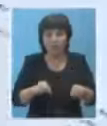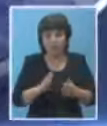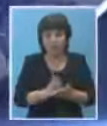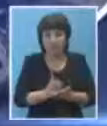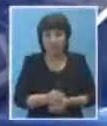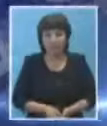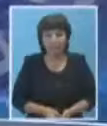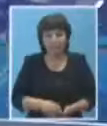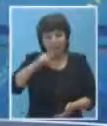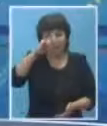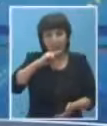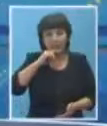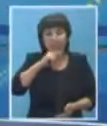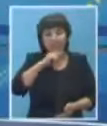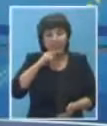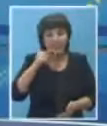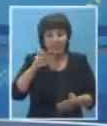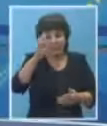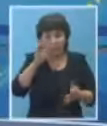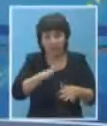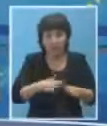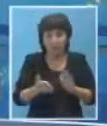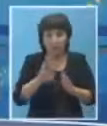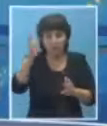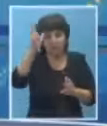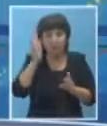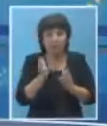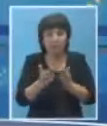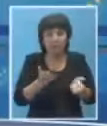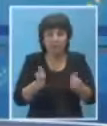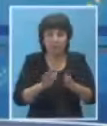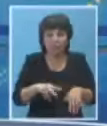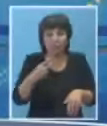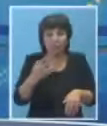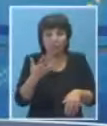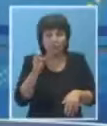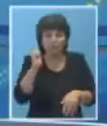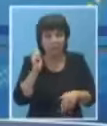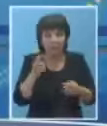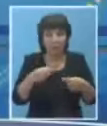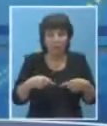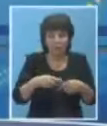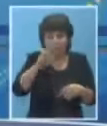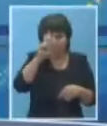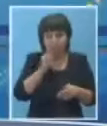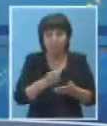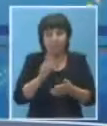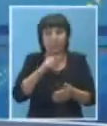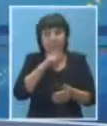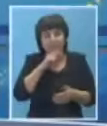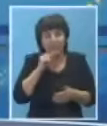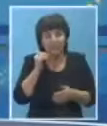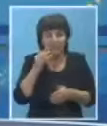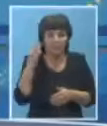емес. Қазақстан мен Ресей Федерациясы арасындағы дипломатиялық қатынастың орнағанына 25 жыл. Осыған орай мемлекет басшысы Ресей